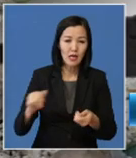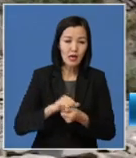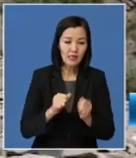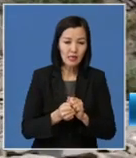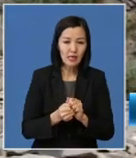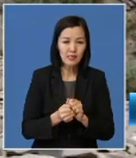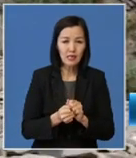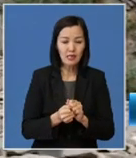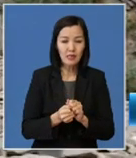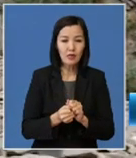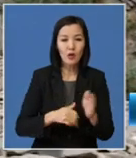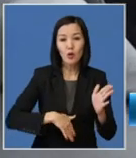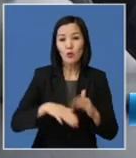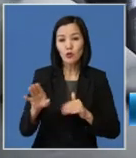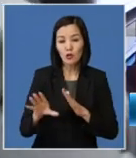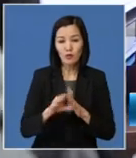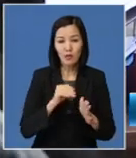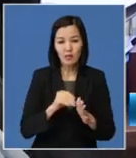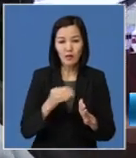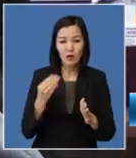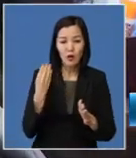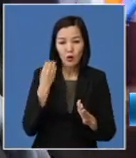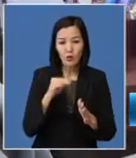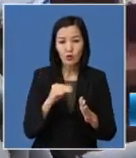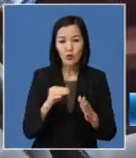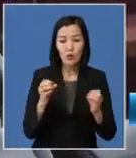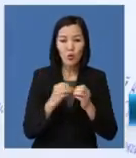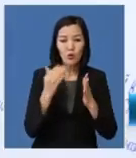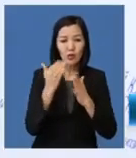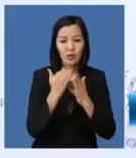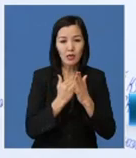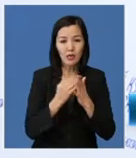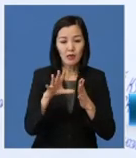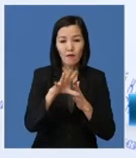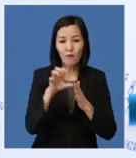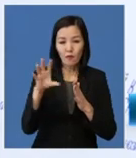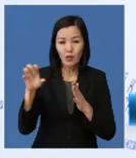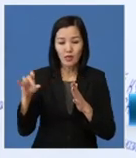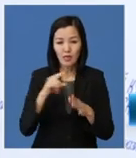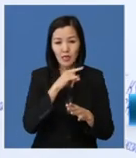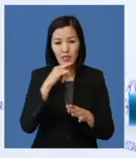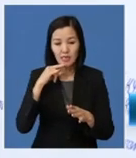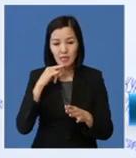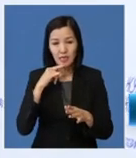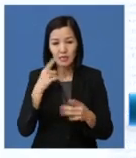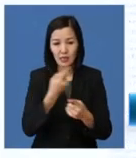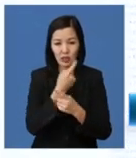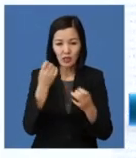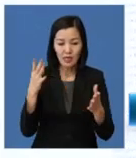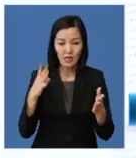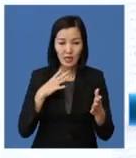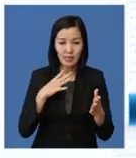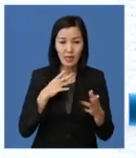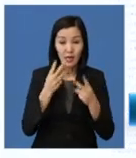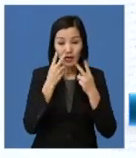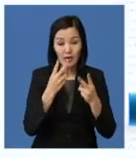Түрген сарқырамасы үздікте танылды. Үздік ондыққа кірген туристік аймақтардың фотолары ресейлік ақпараттық порталдарда жарияланды. Оларды